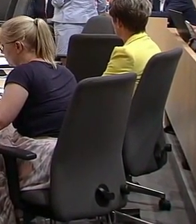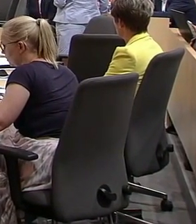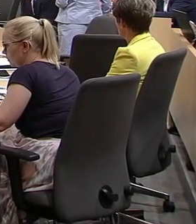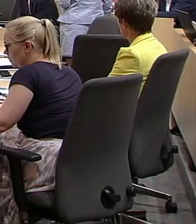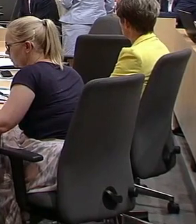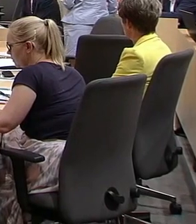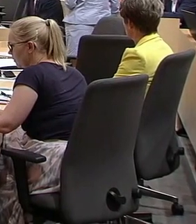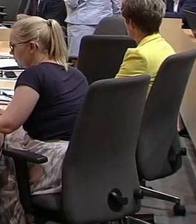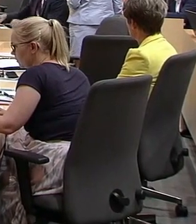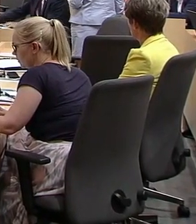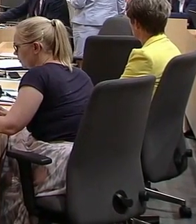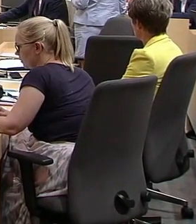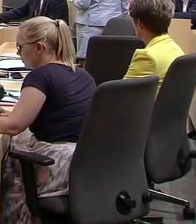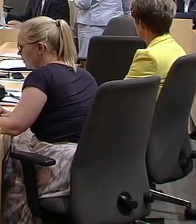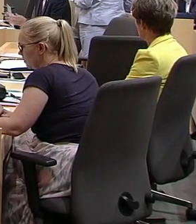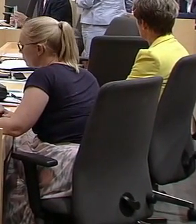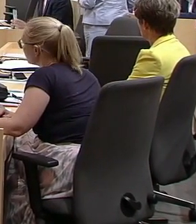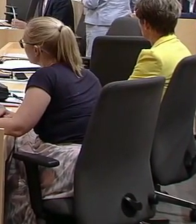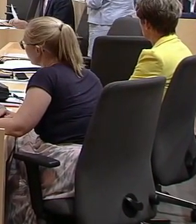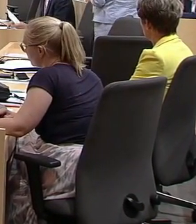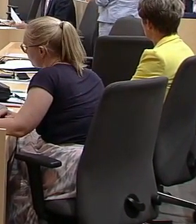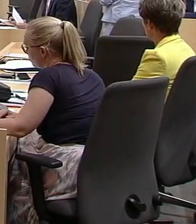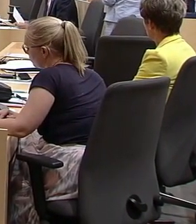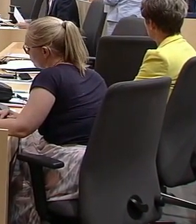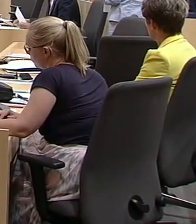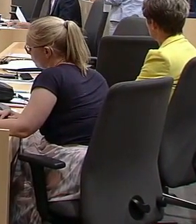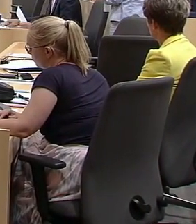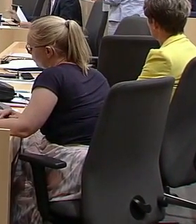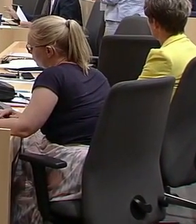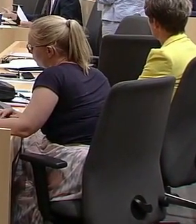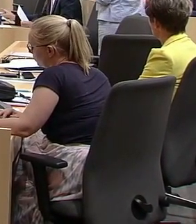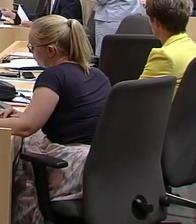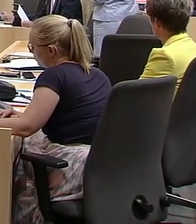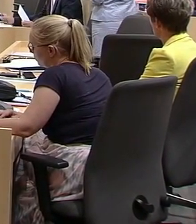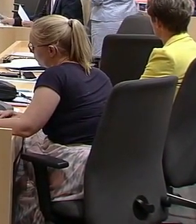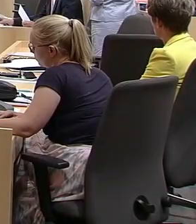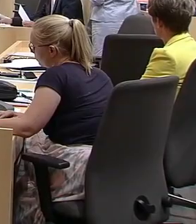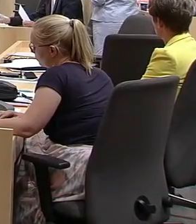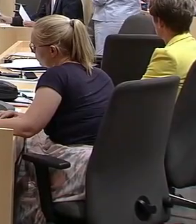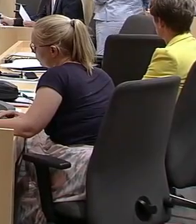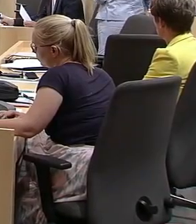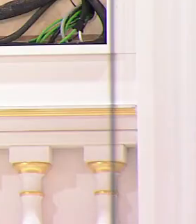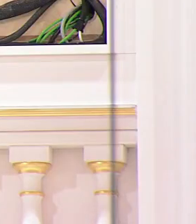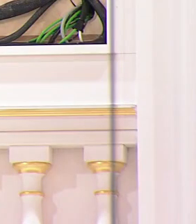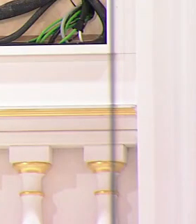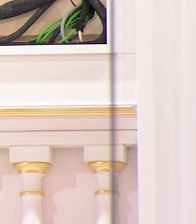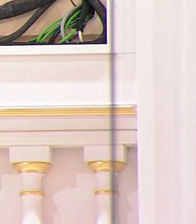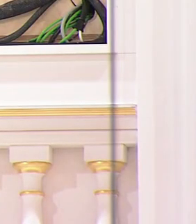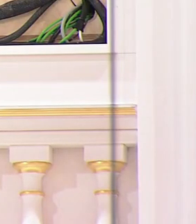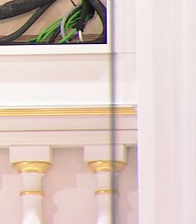österreich lebenden erwachsenen 500 euro die debatte war wie immer turbulent eingangs weil